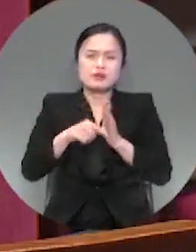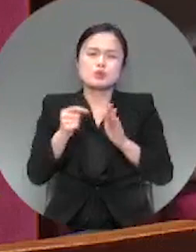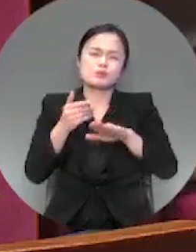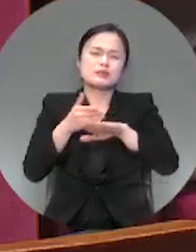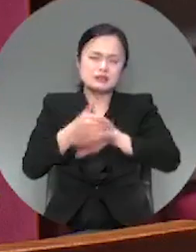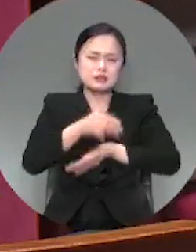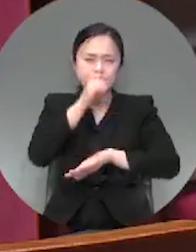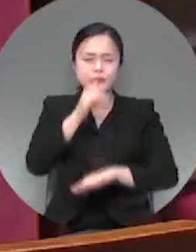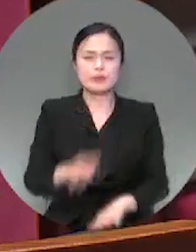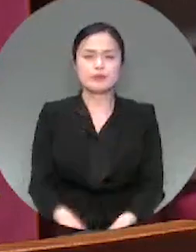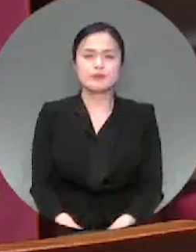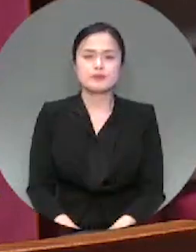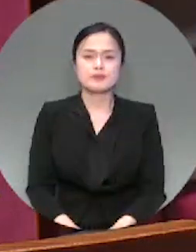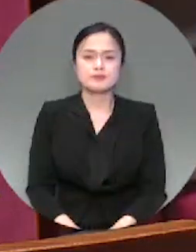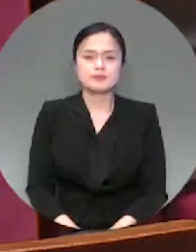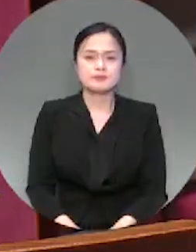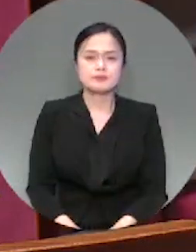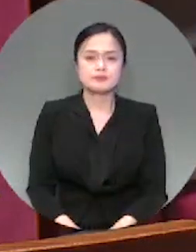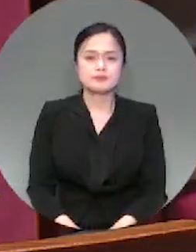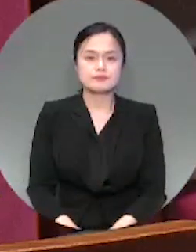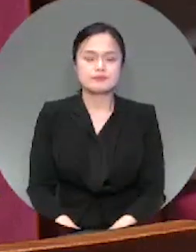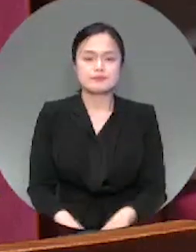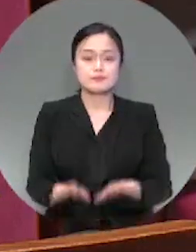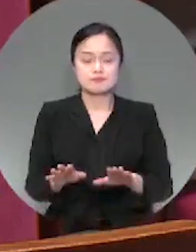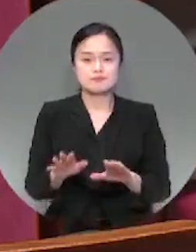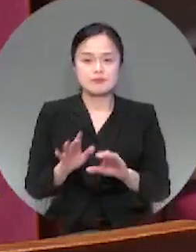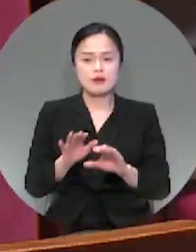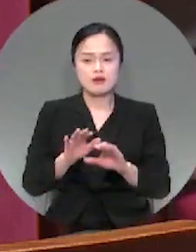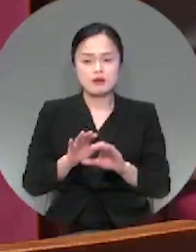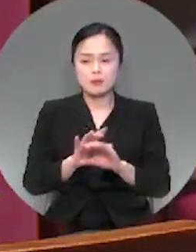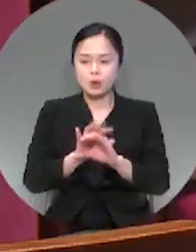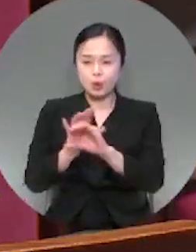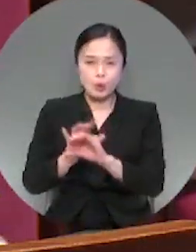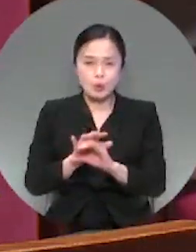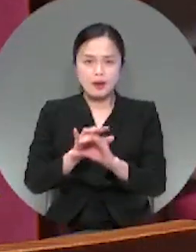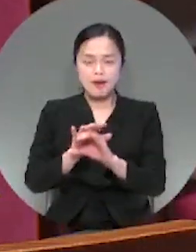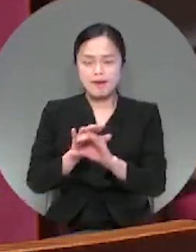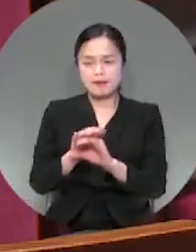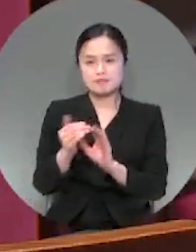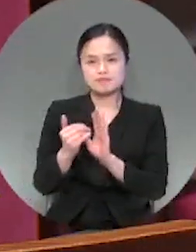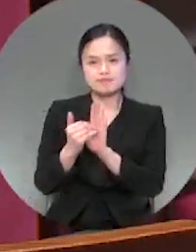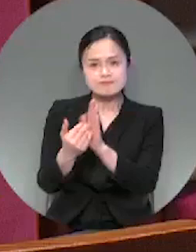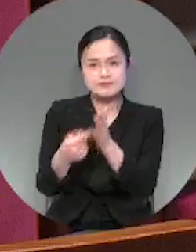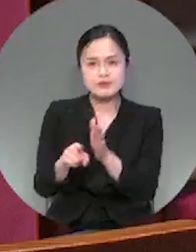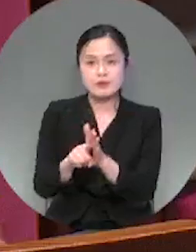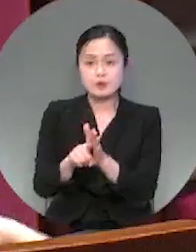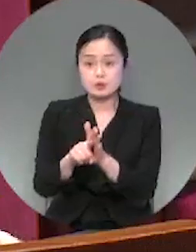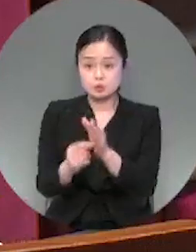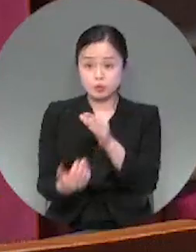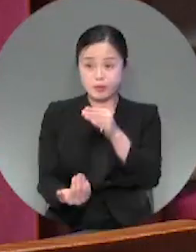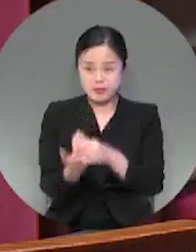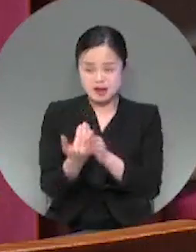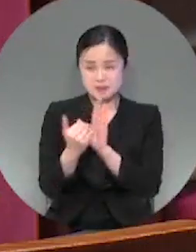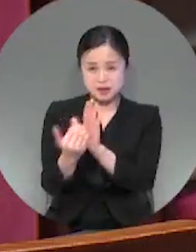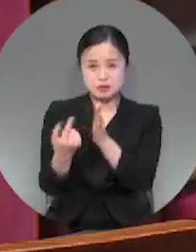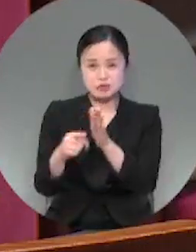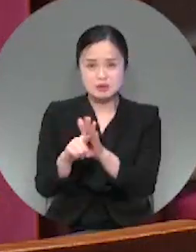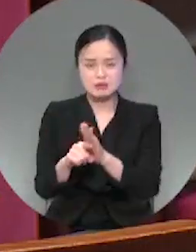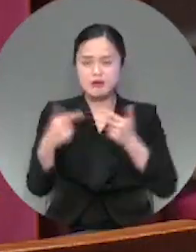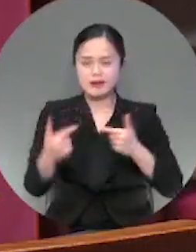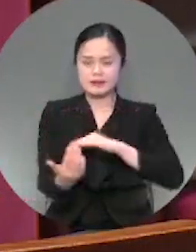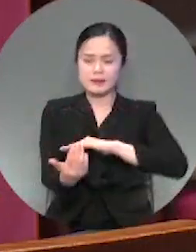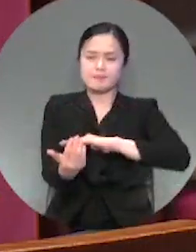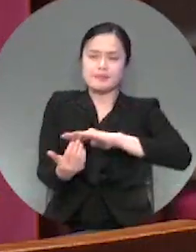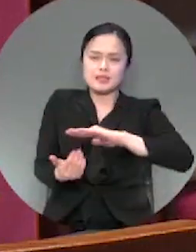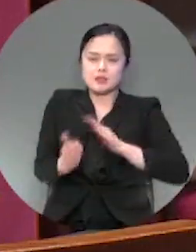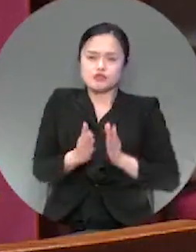마련해가는 과정인데요. 누구나 예측 가능해야 된다고 생각합니다. 총리님, 예. 왜